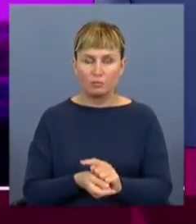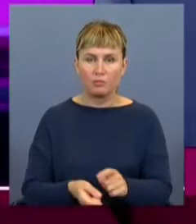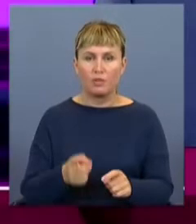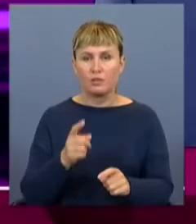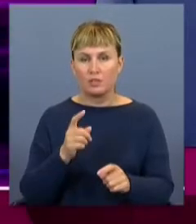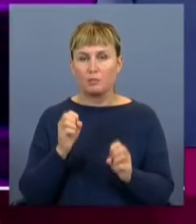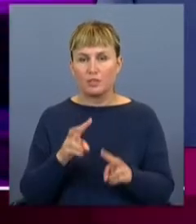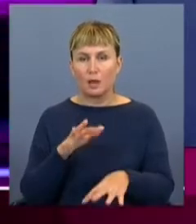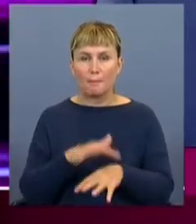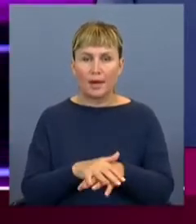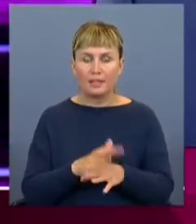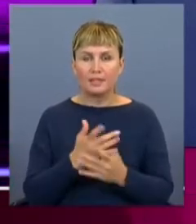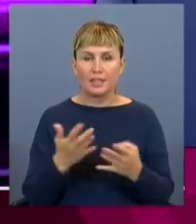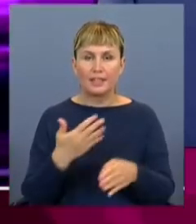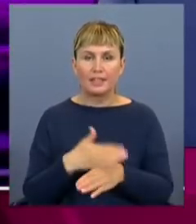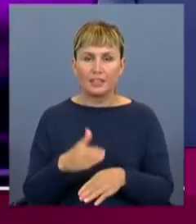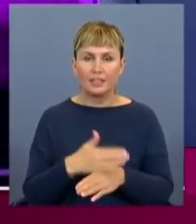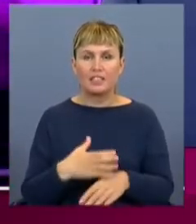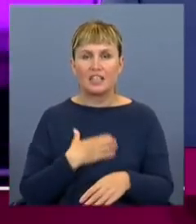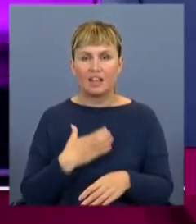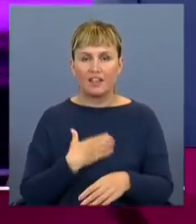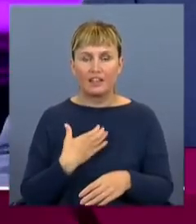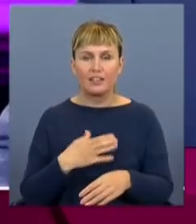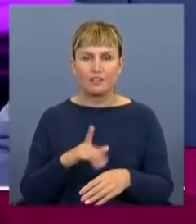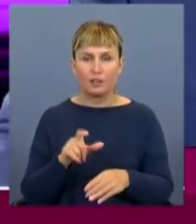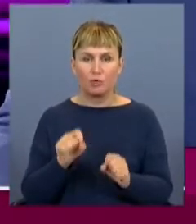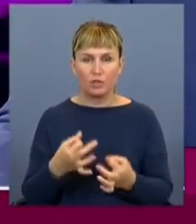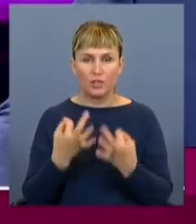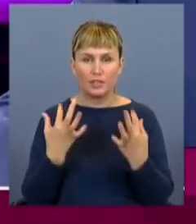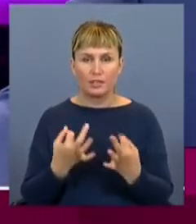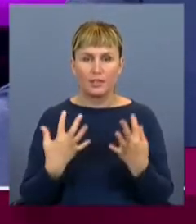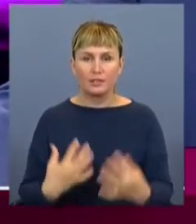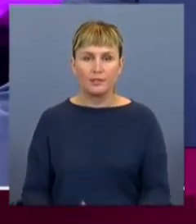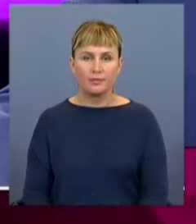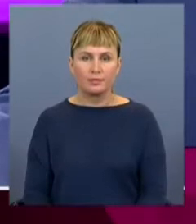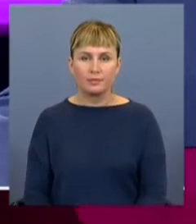и банковские транзакции, кредитование, страхование? Можете